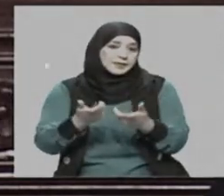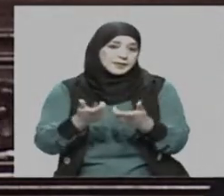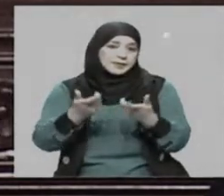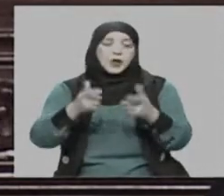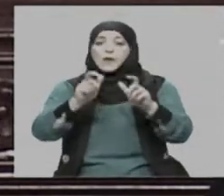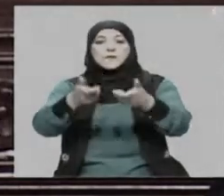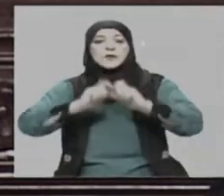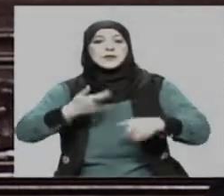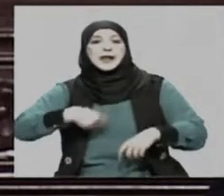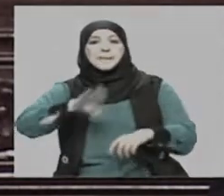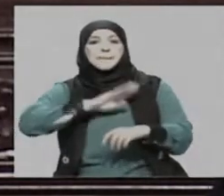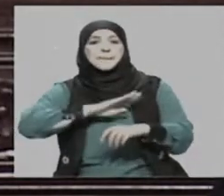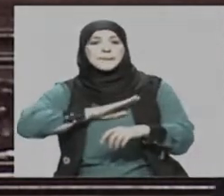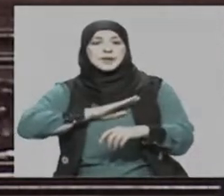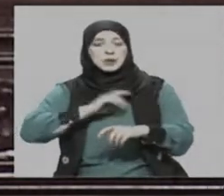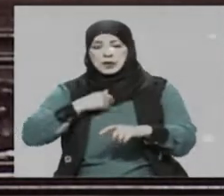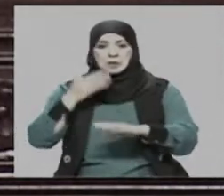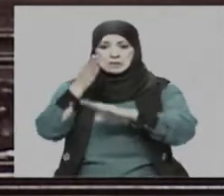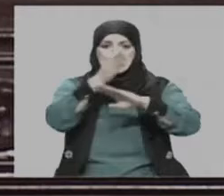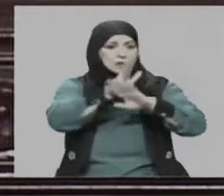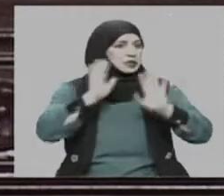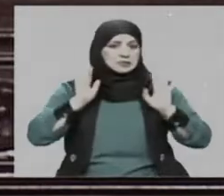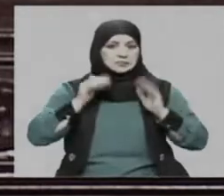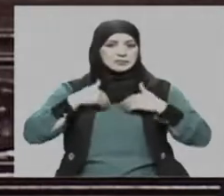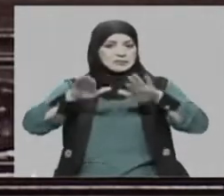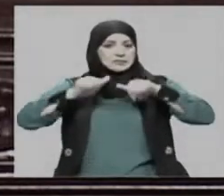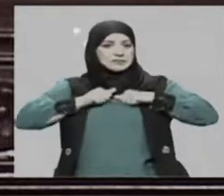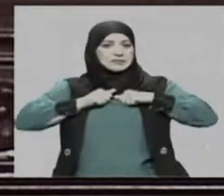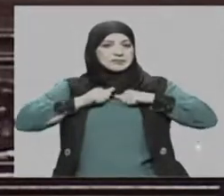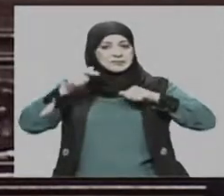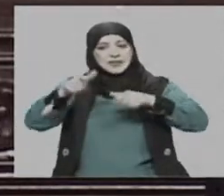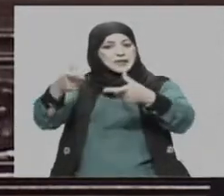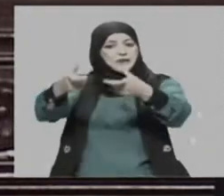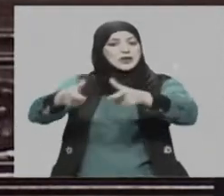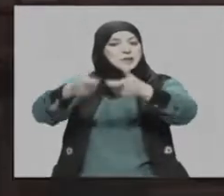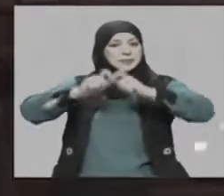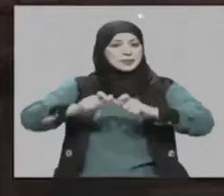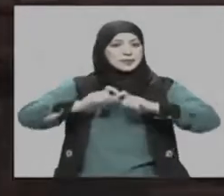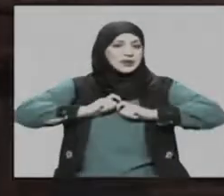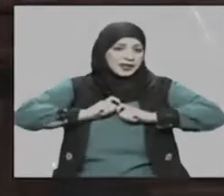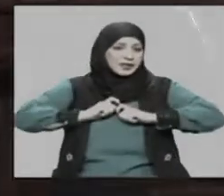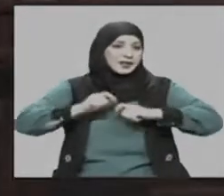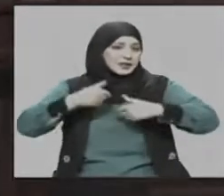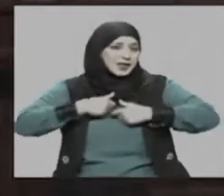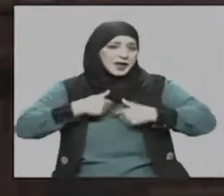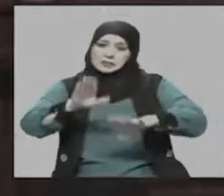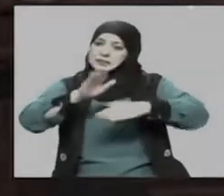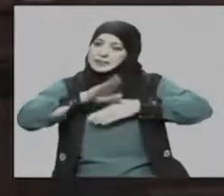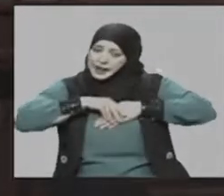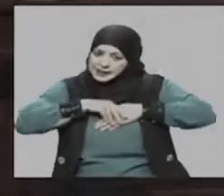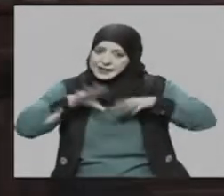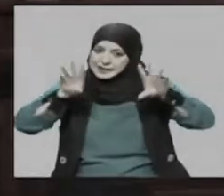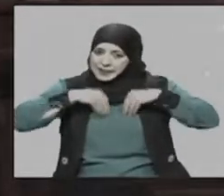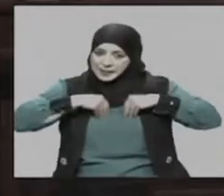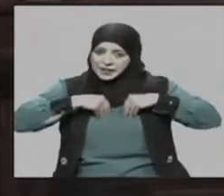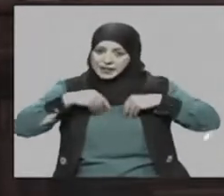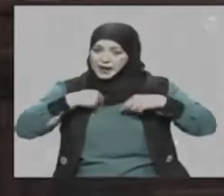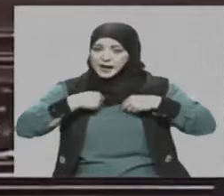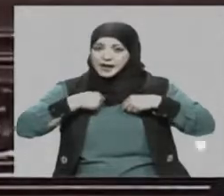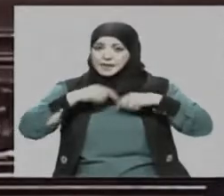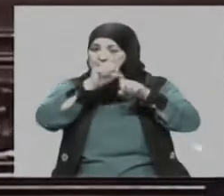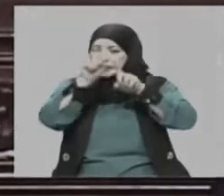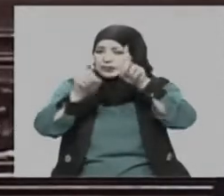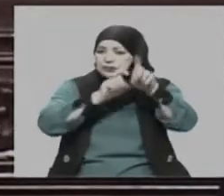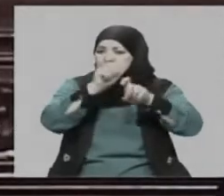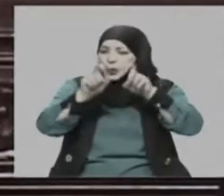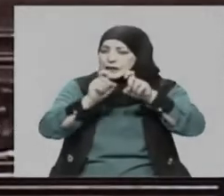المسؤولية هذية ما مشيت لهاش، هي جاتني أمانة متحملها. اسألت أهل الذكر